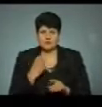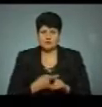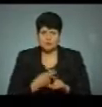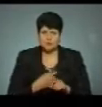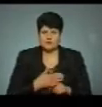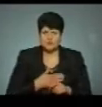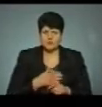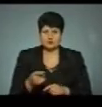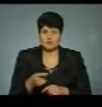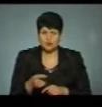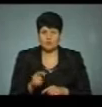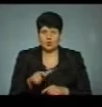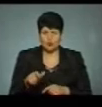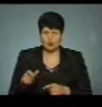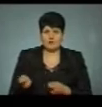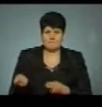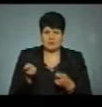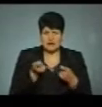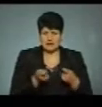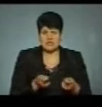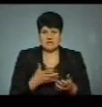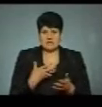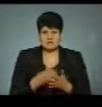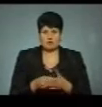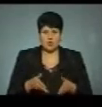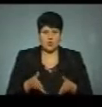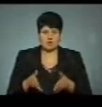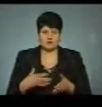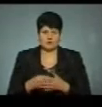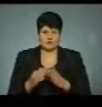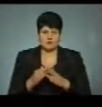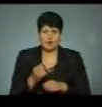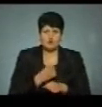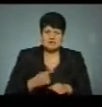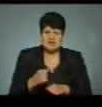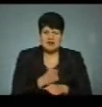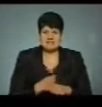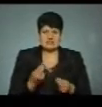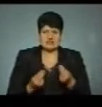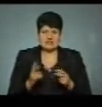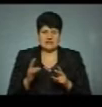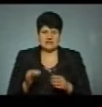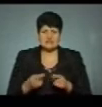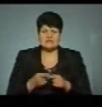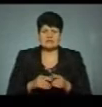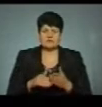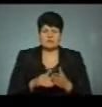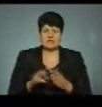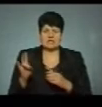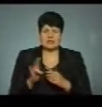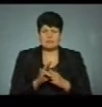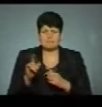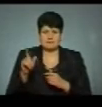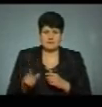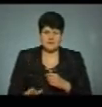нашої тернопільської, що люди передали з своїх городів, своїх домівок, консервації. Іграшки то за допомогою єпископа